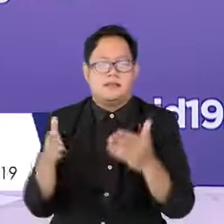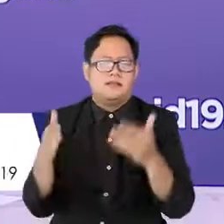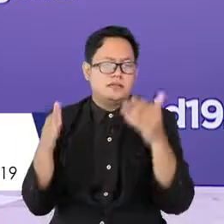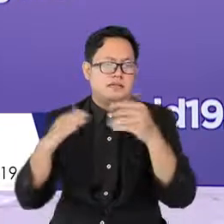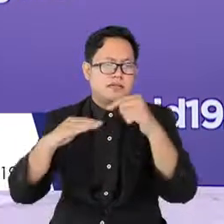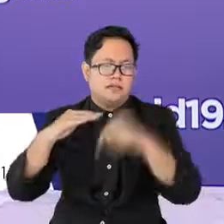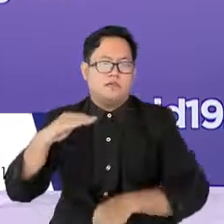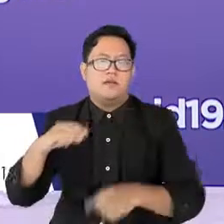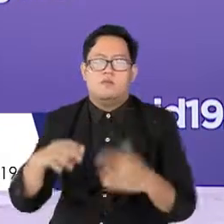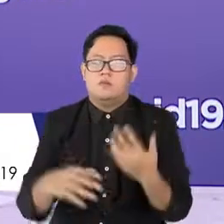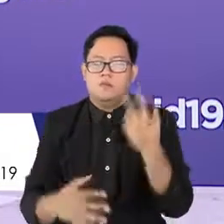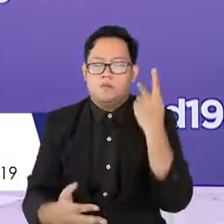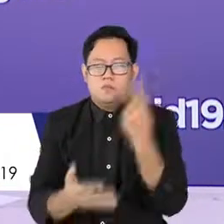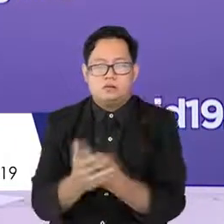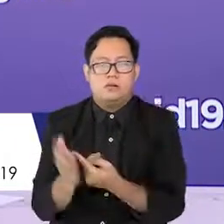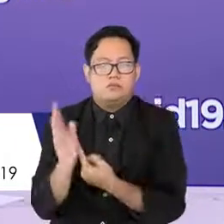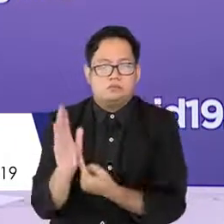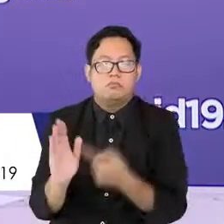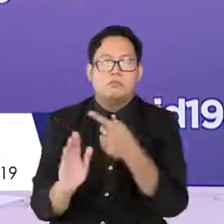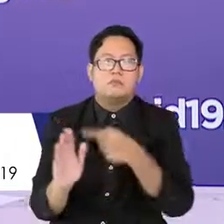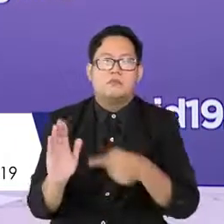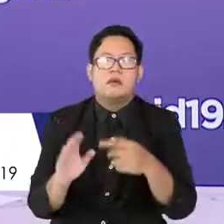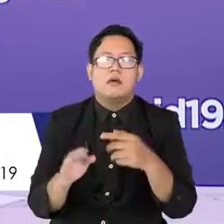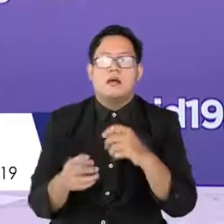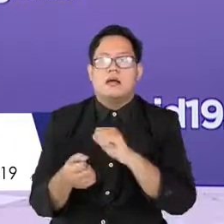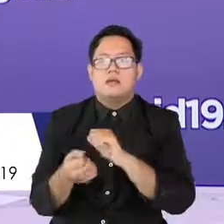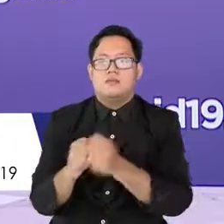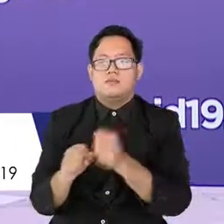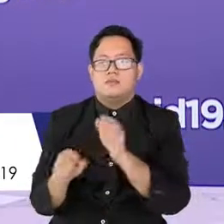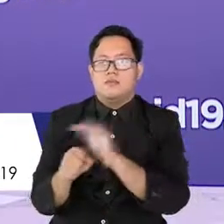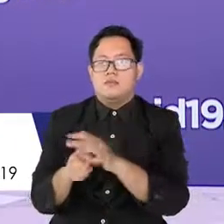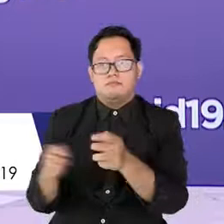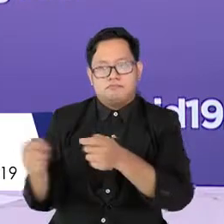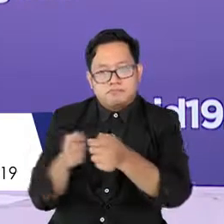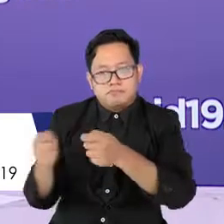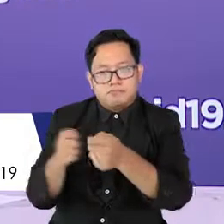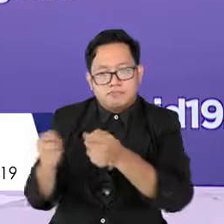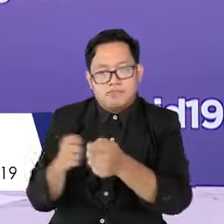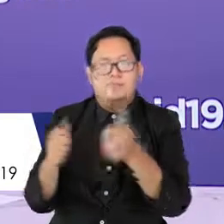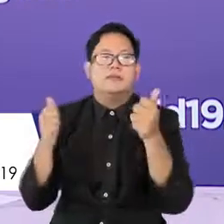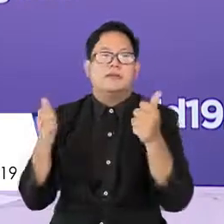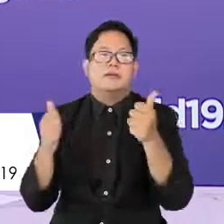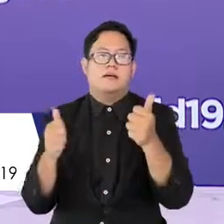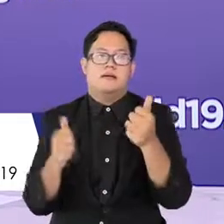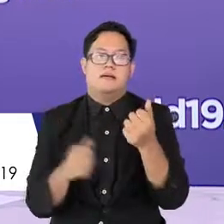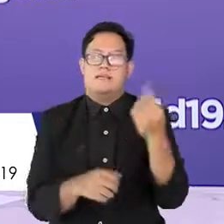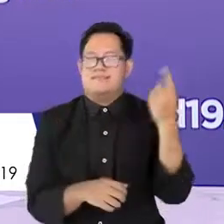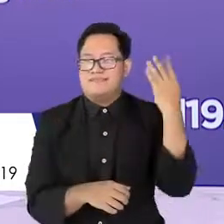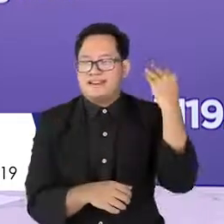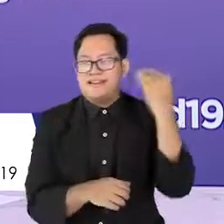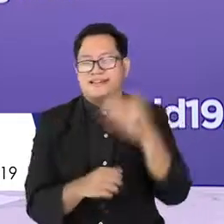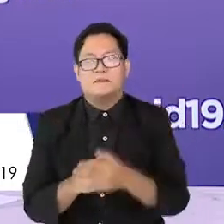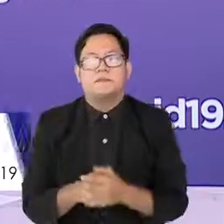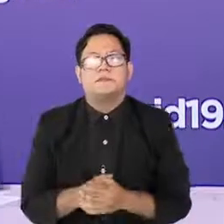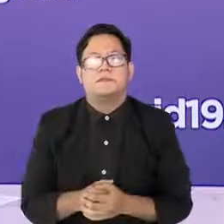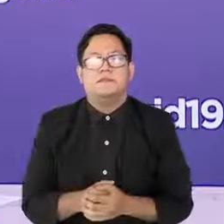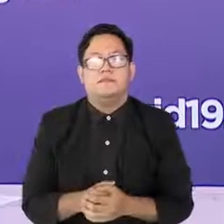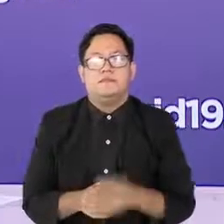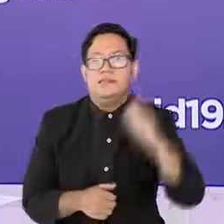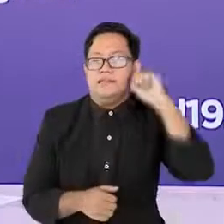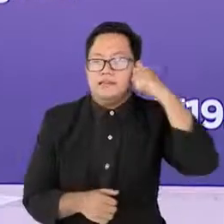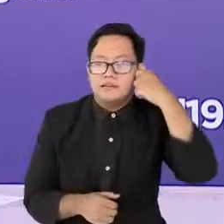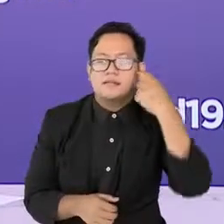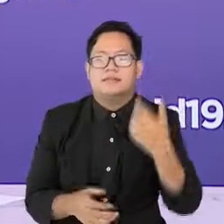terbukti mampu mengendalikan scopy 19 beberapa waktu lalu ini Hai perlu diingat pula bahwa pembukaan